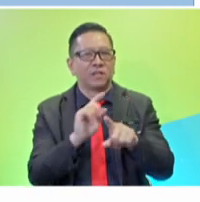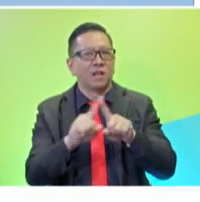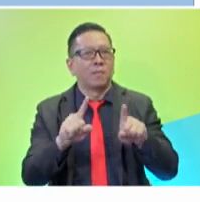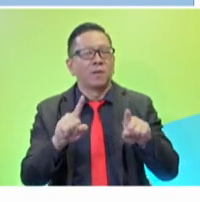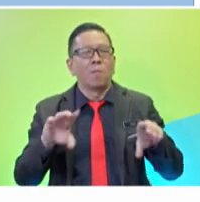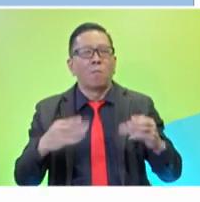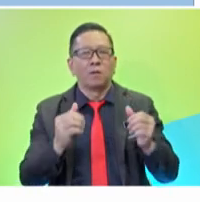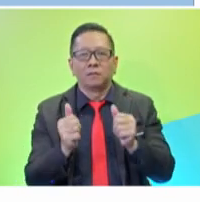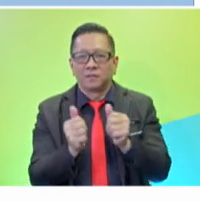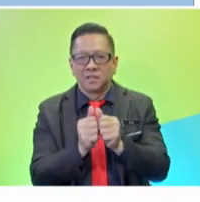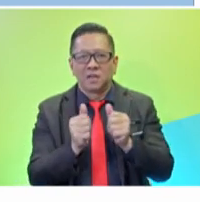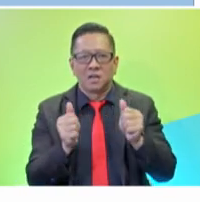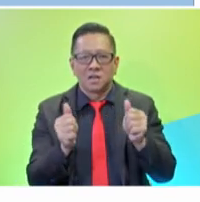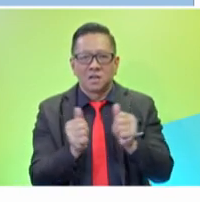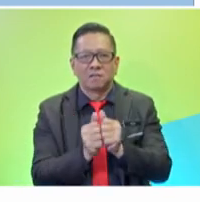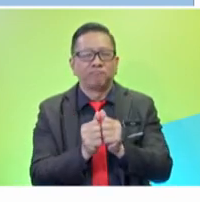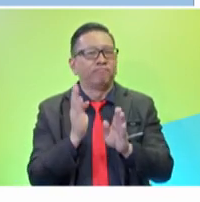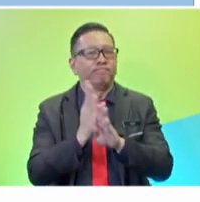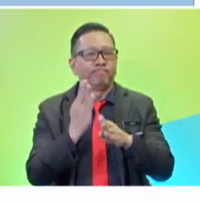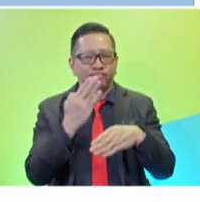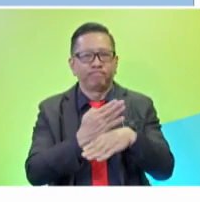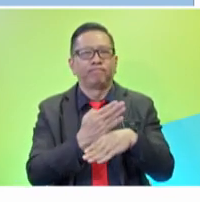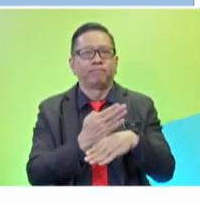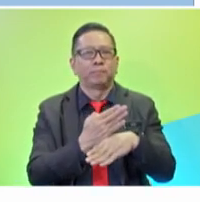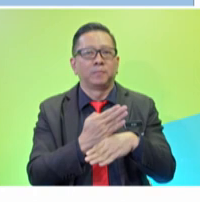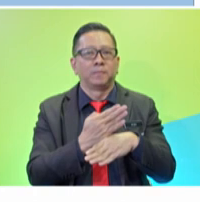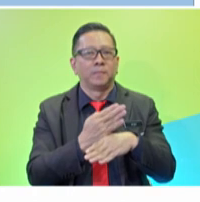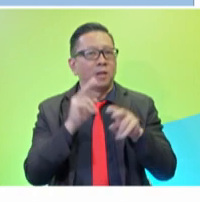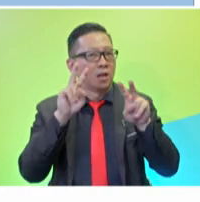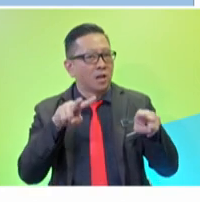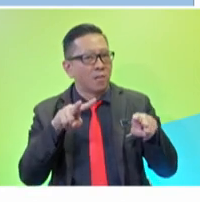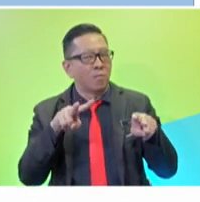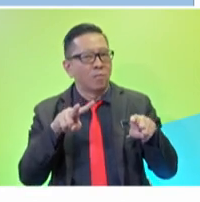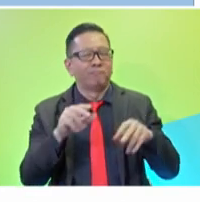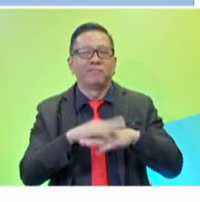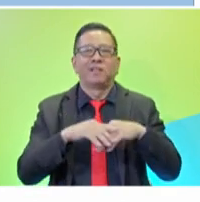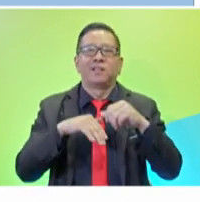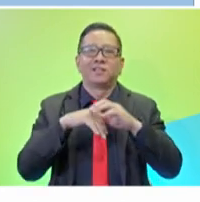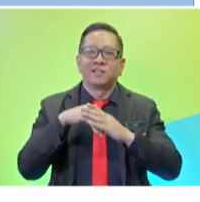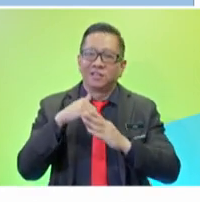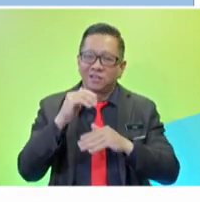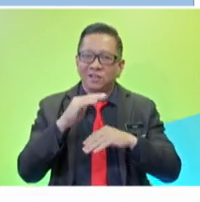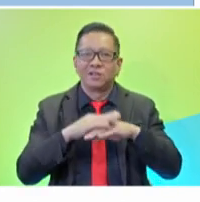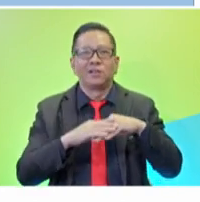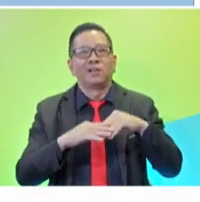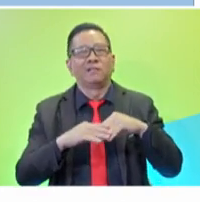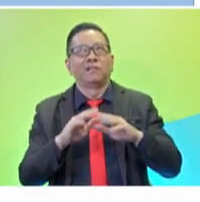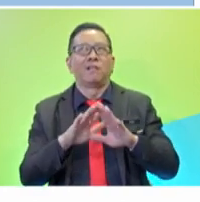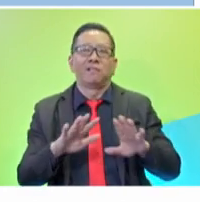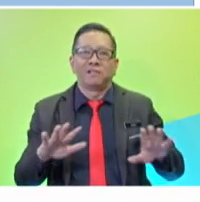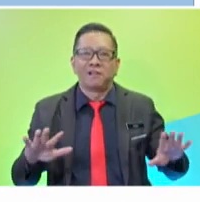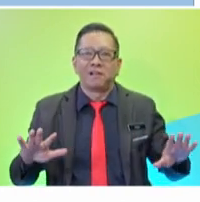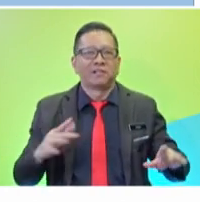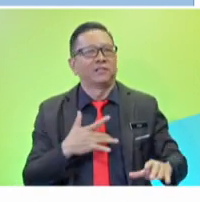elemen-elemen yang egonomi ya kalau kita tengok pada kursi itu ekonomi kita duduk peternak